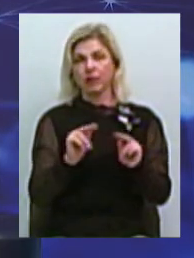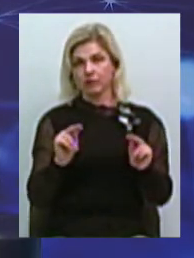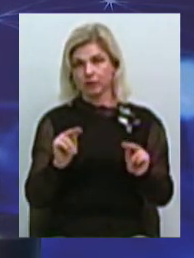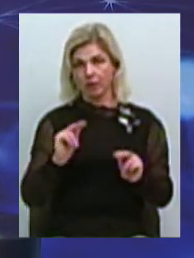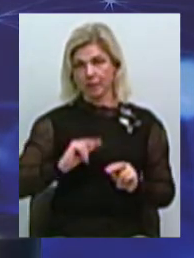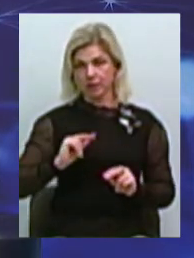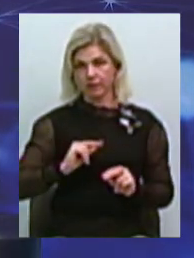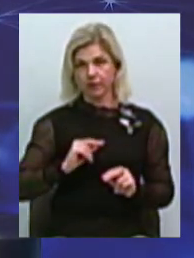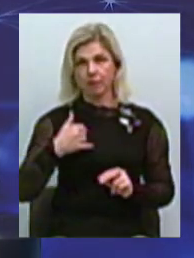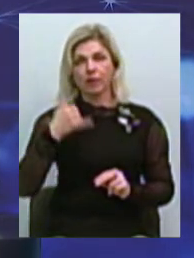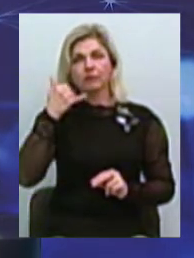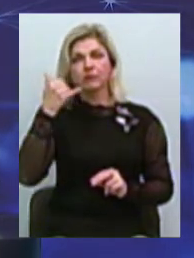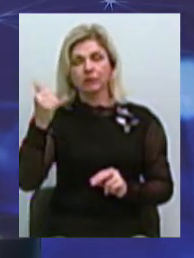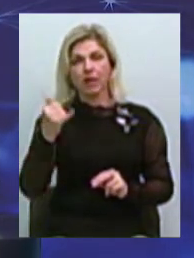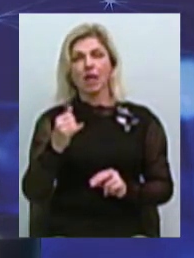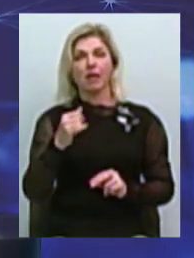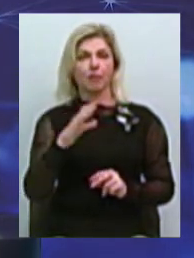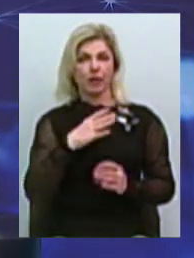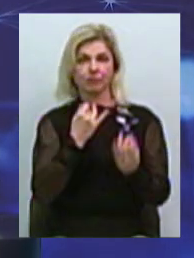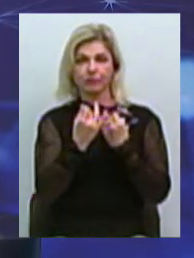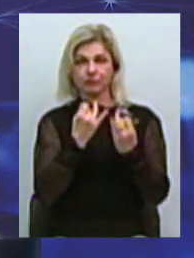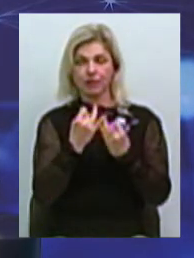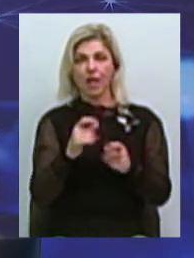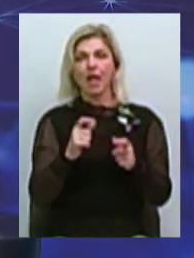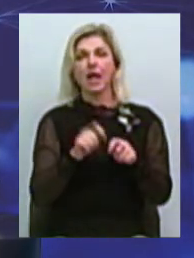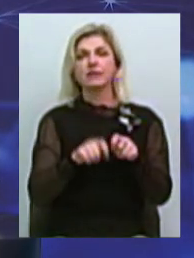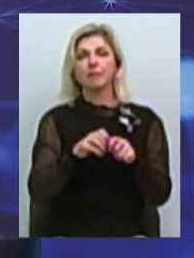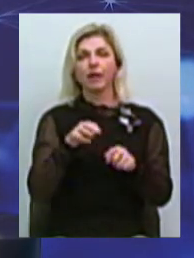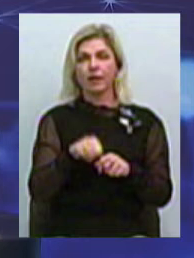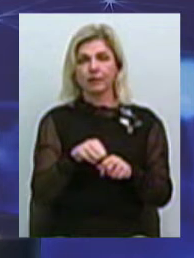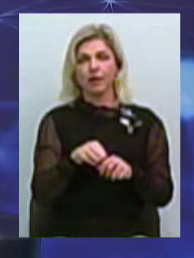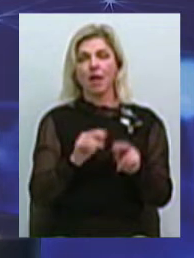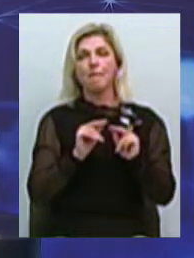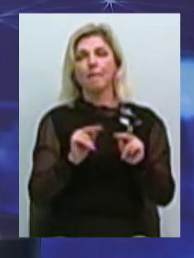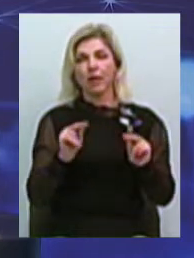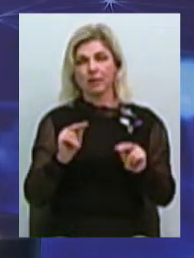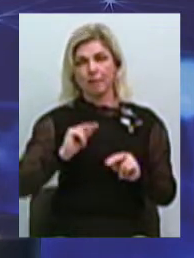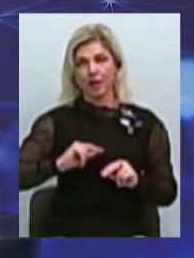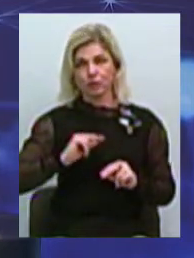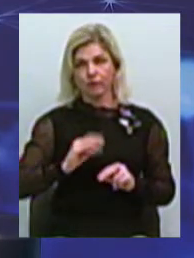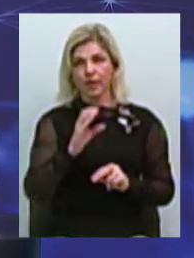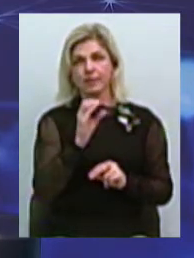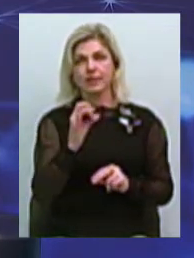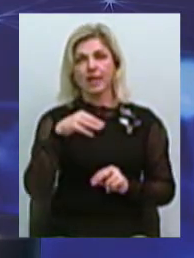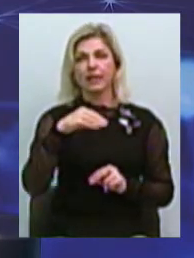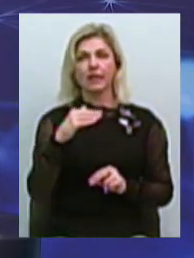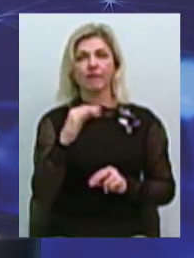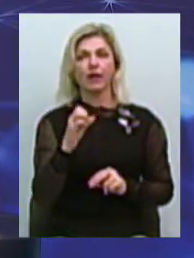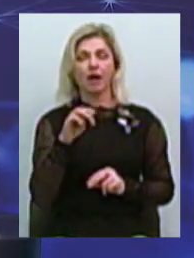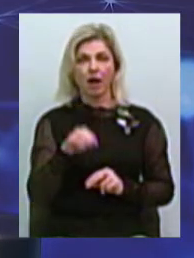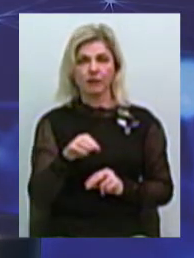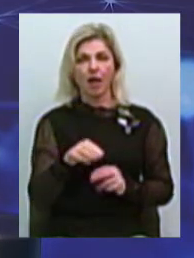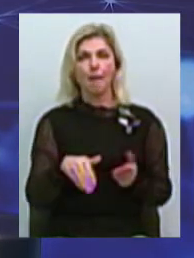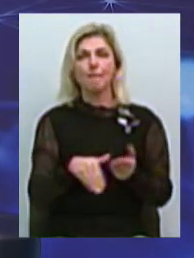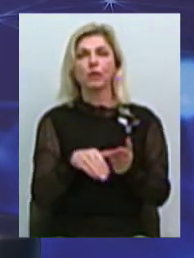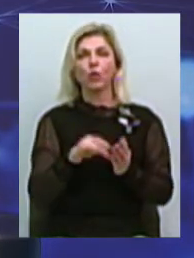поспілкувалися телефоном з Оленою Слободянюк. Це експертка з сертифікації педагогічних працівників, методистка Науково-методичного